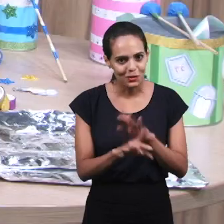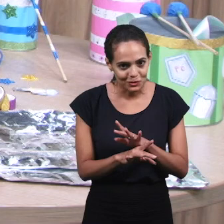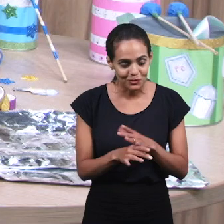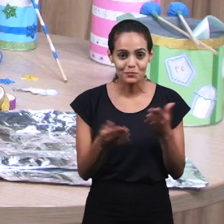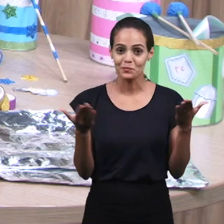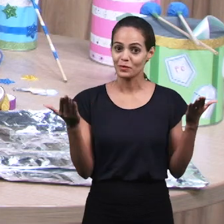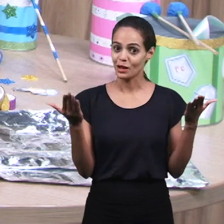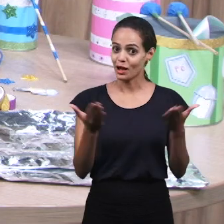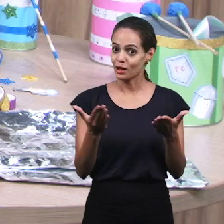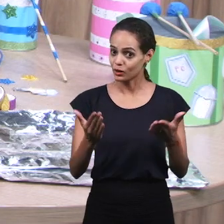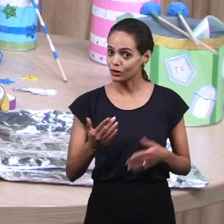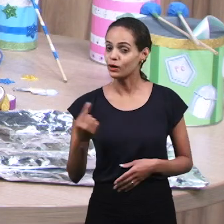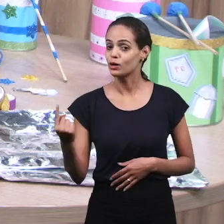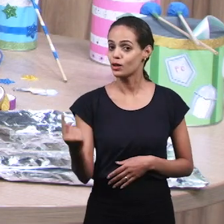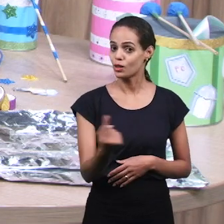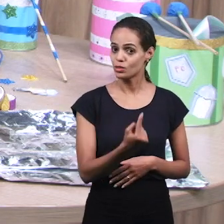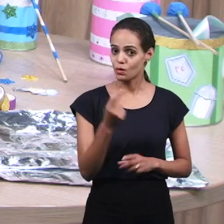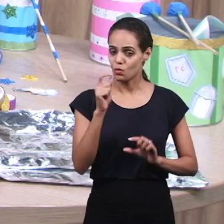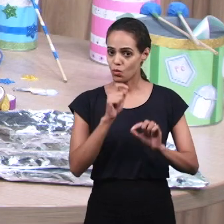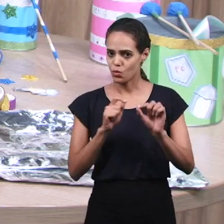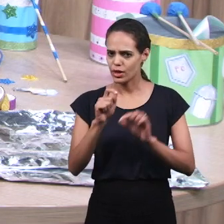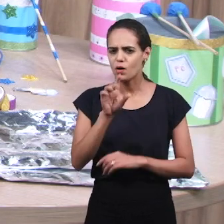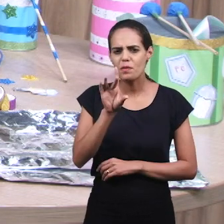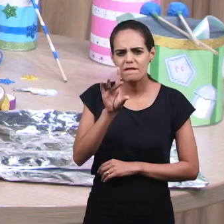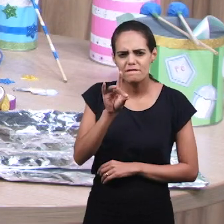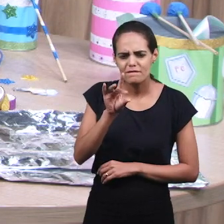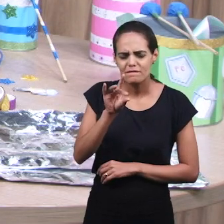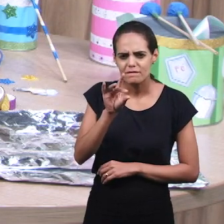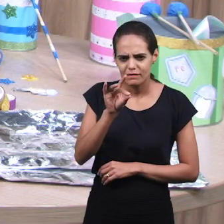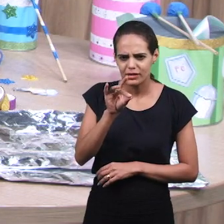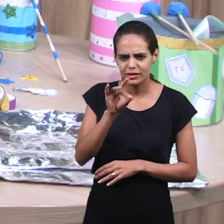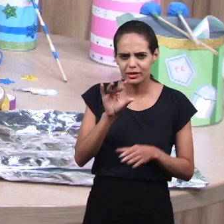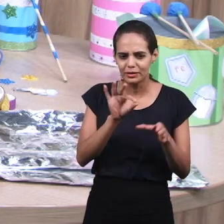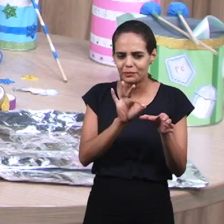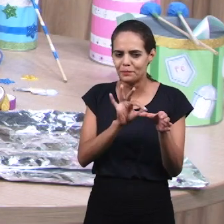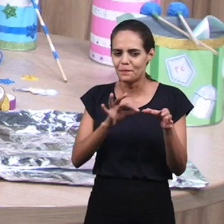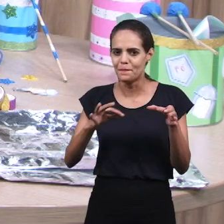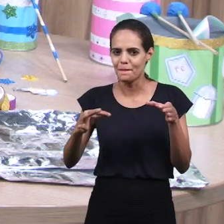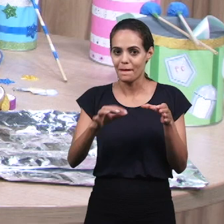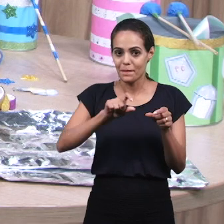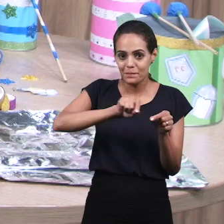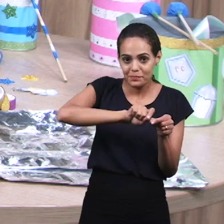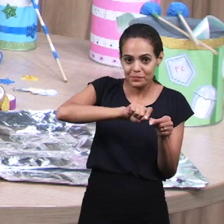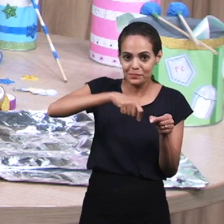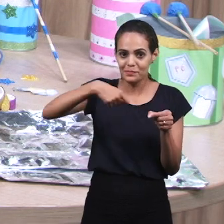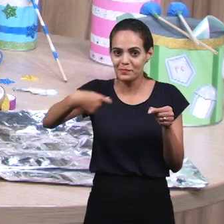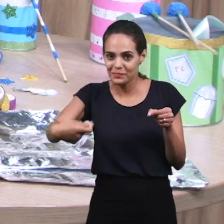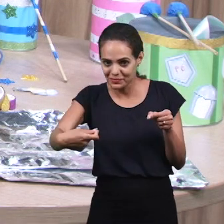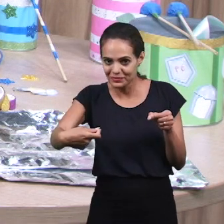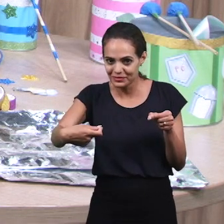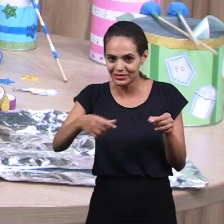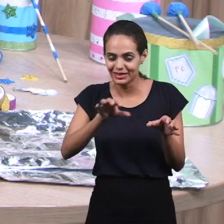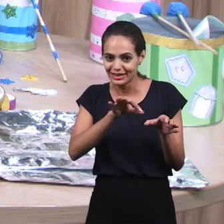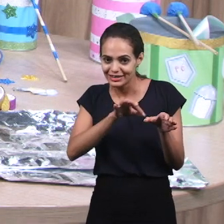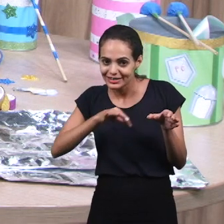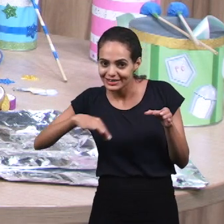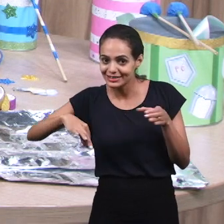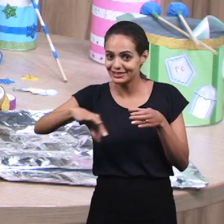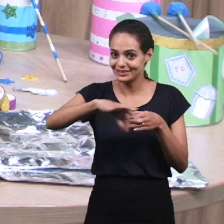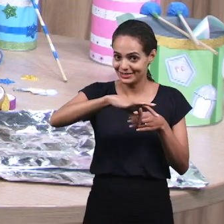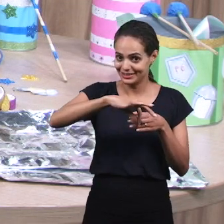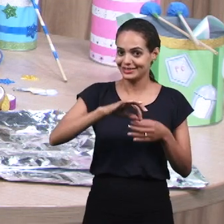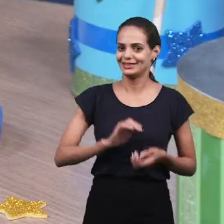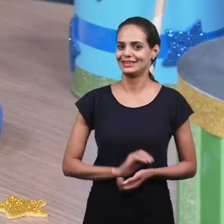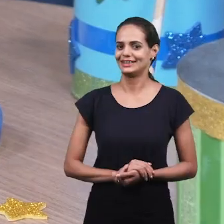Voilà. Maintenant, nous allons passer une fitte adhésive afin de tenir le,